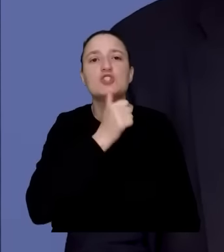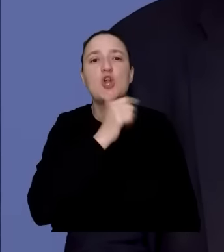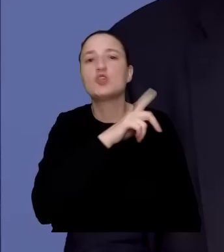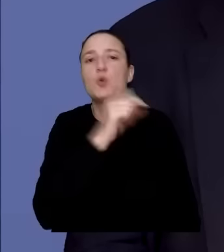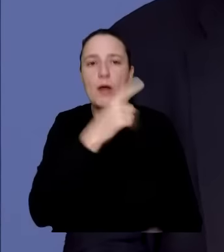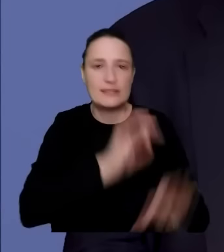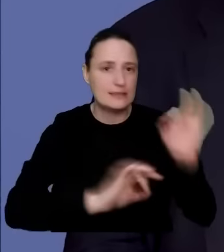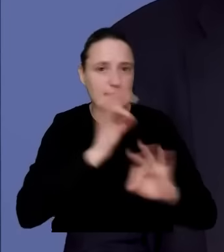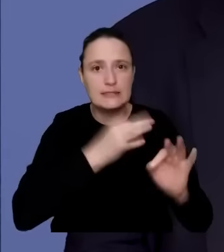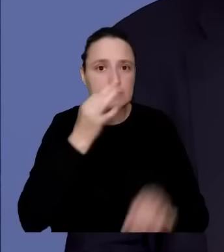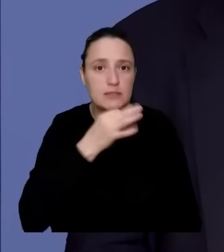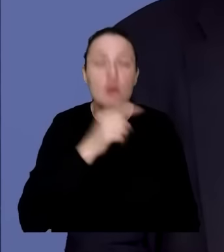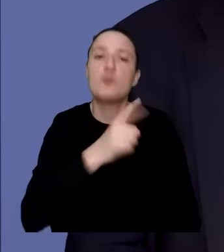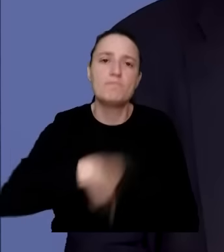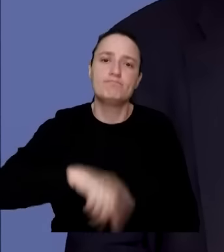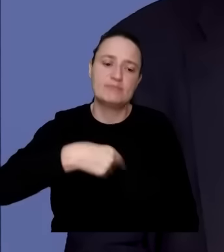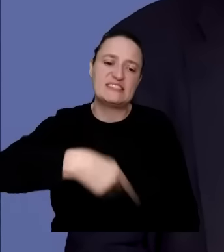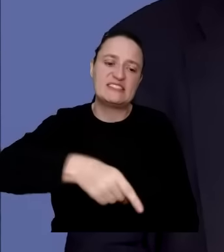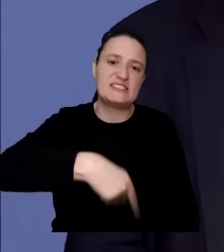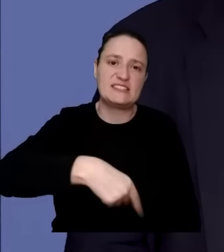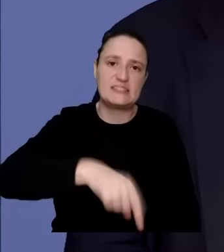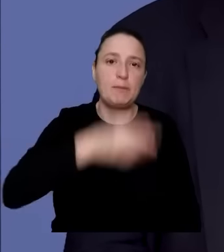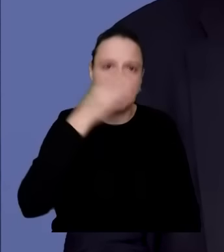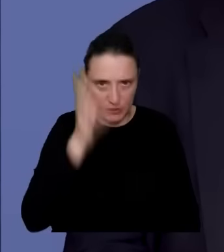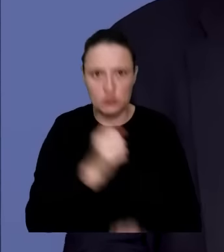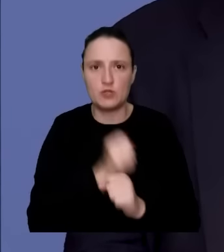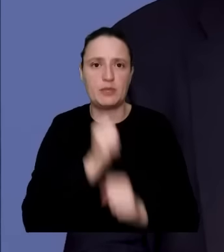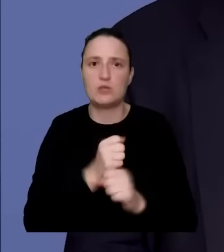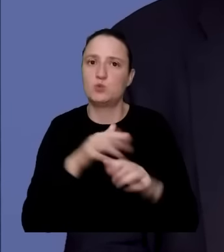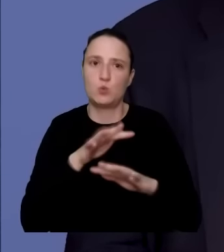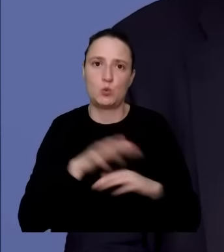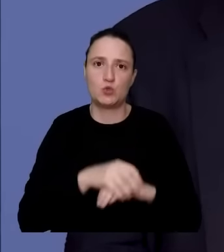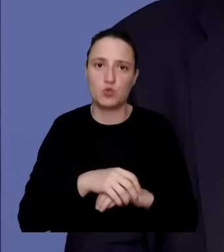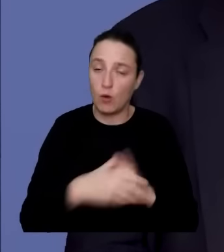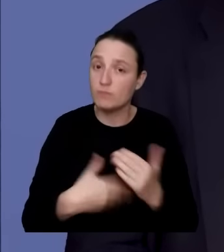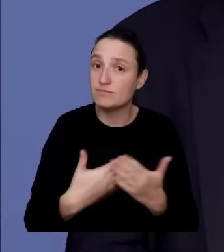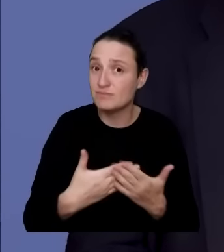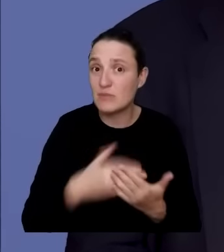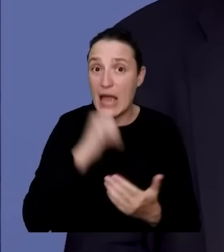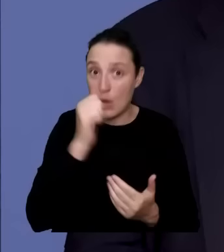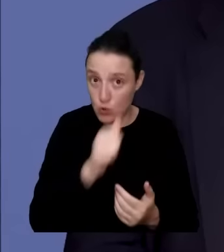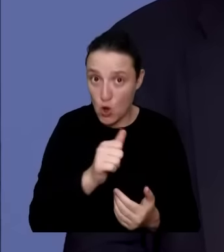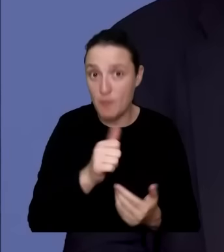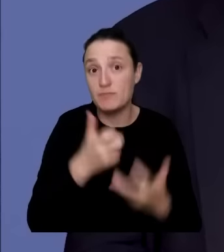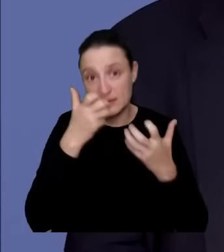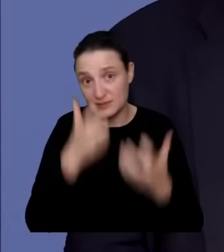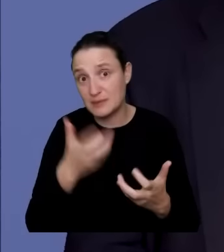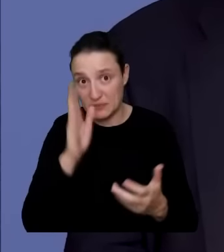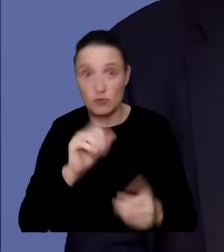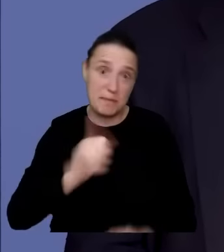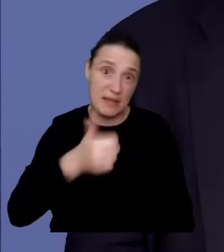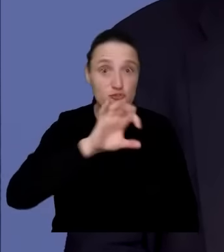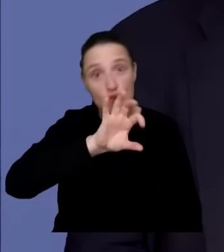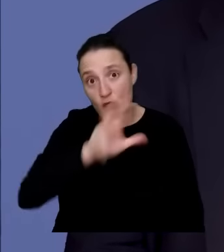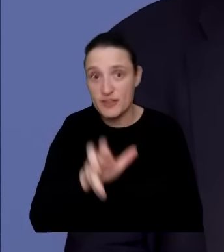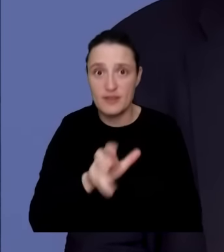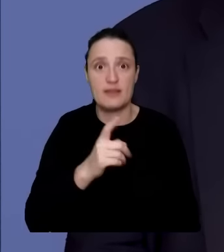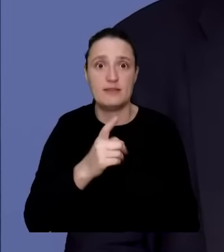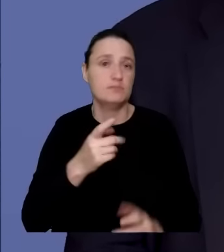mnóstwo pracy bo jeżeli Europa sama będzie dążyła do tego żeby po raz jako pierwszy Kent na świecie być